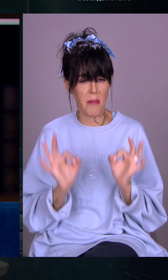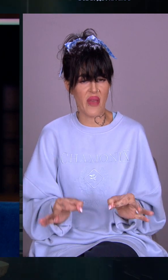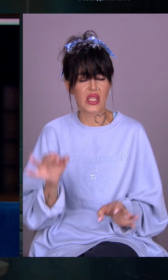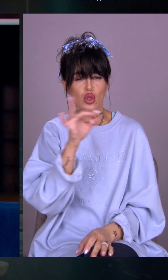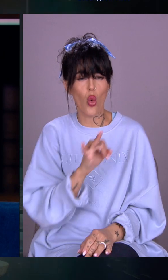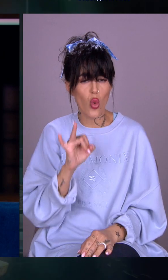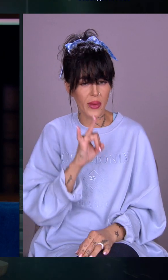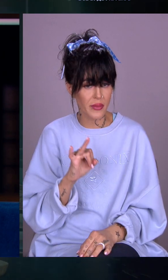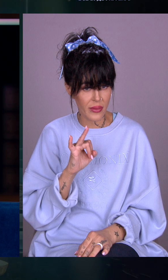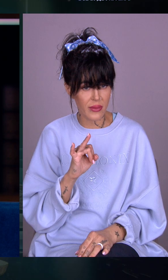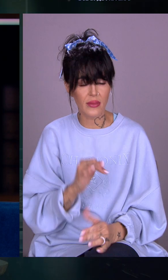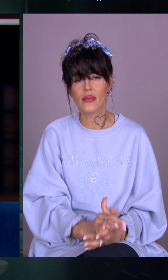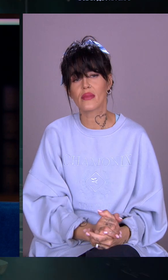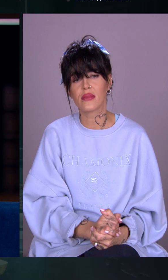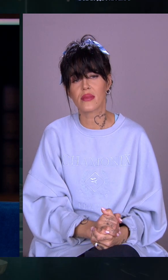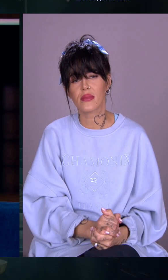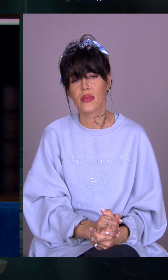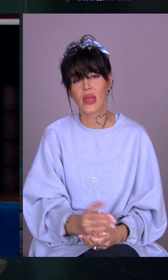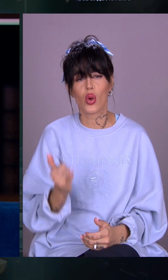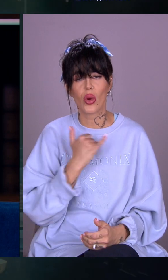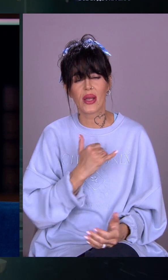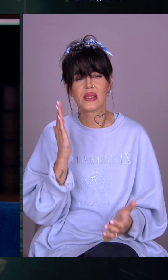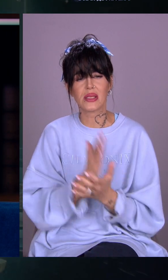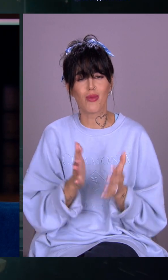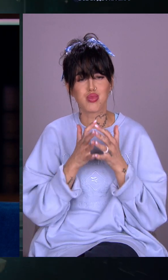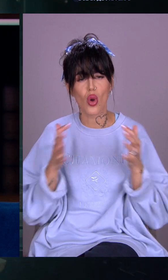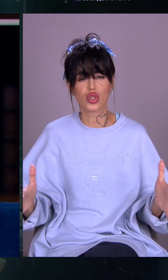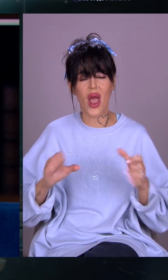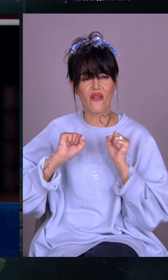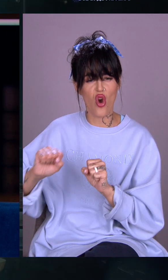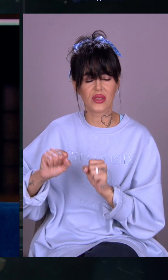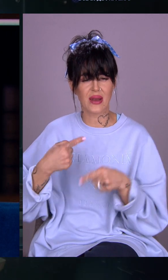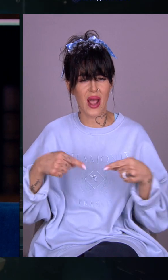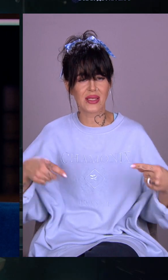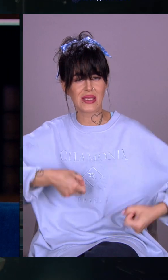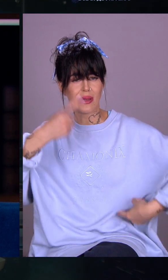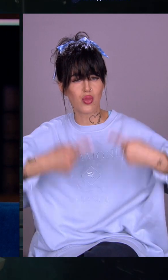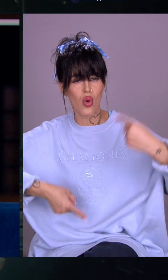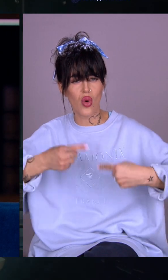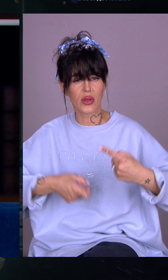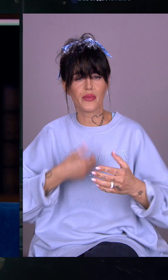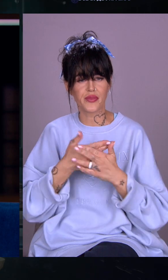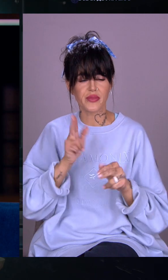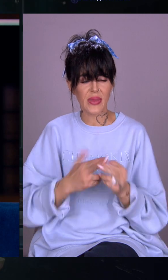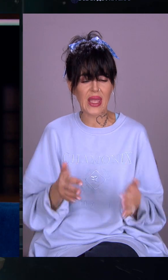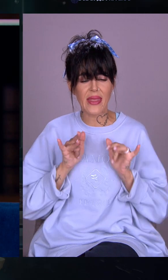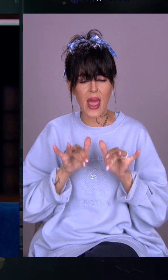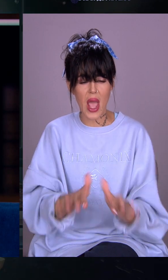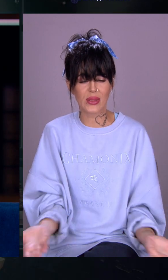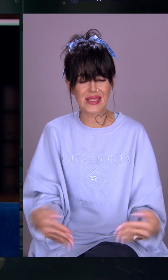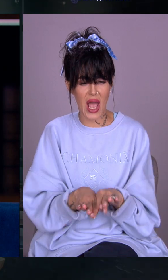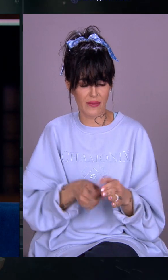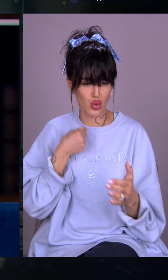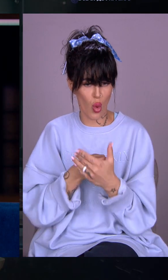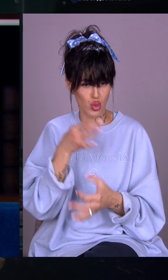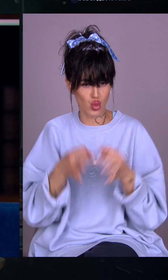це дуже вразило. Це те, що насправді більшість адвокатських спорів, ну, добре закривати до суду. Так. Да, і вміти домовлятися. І